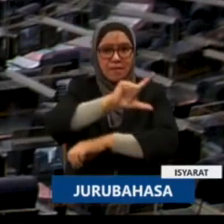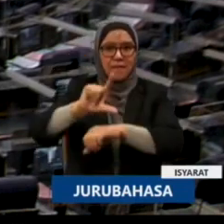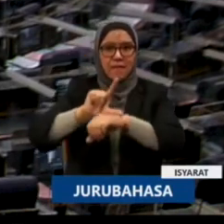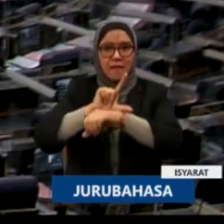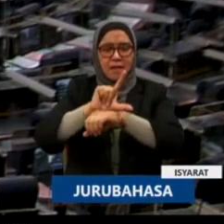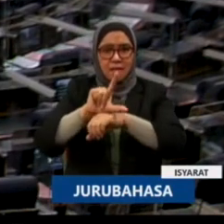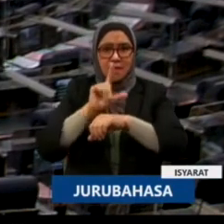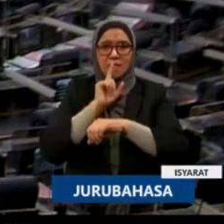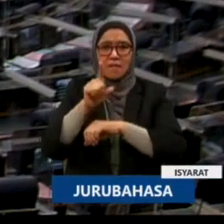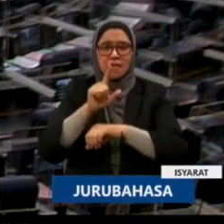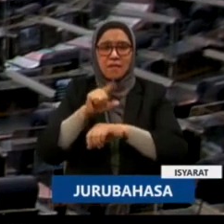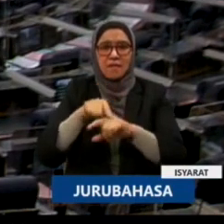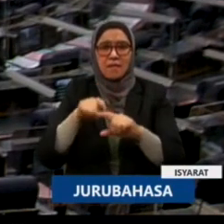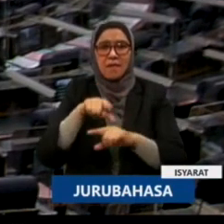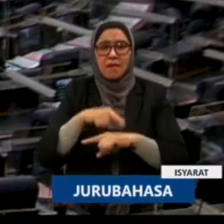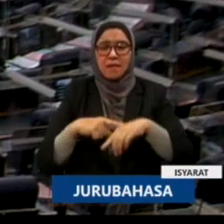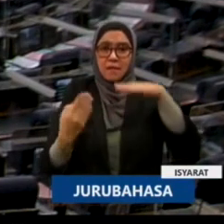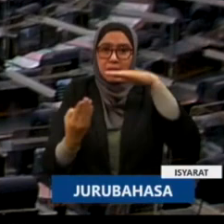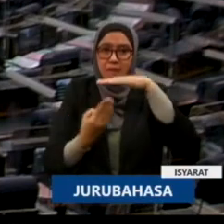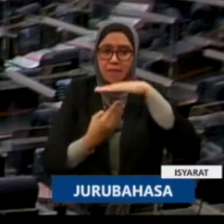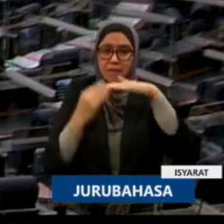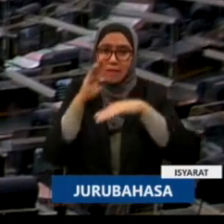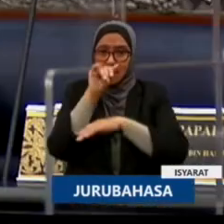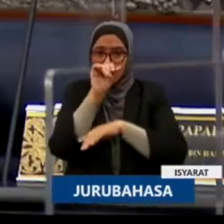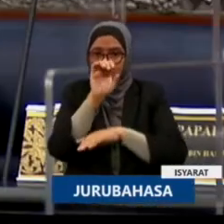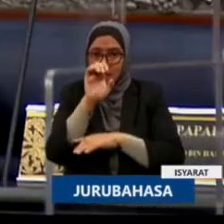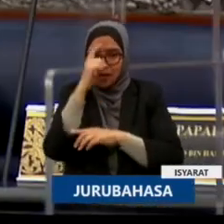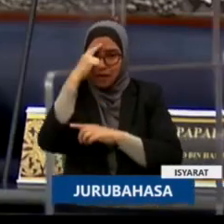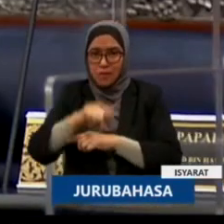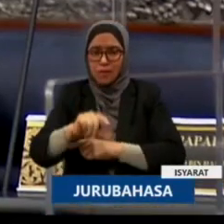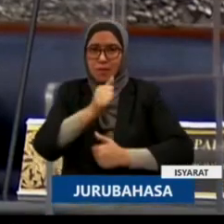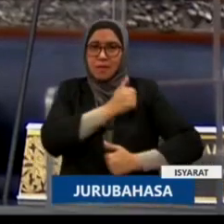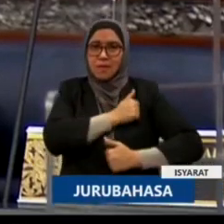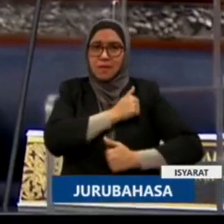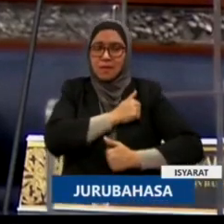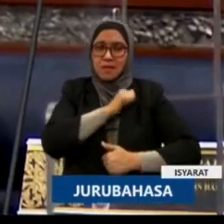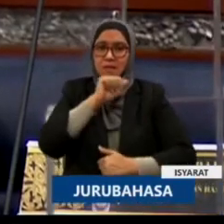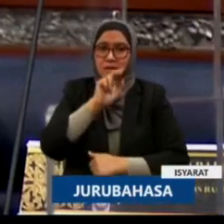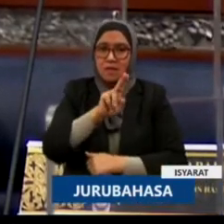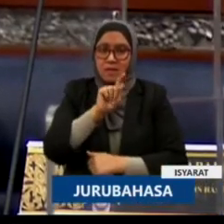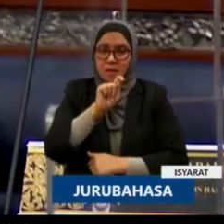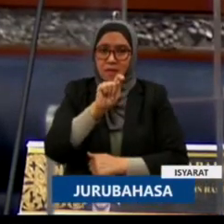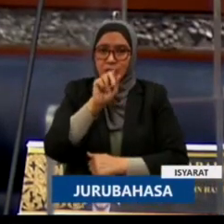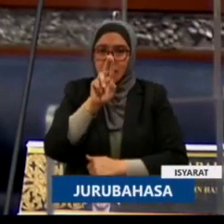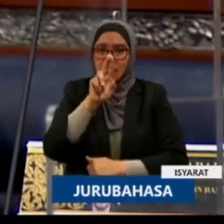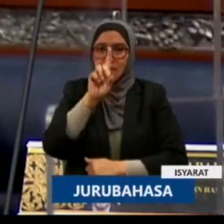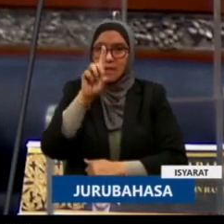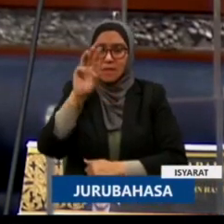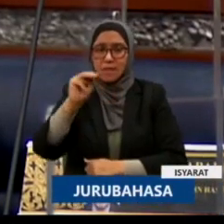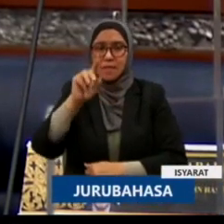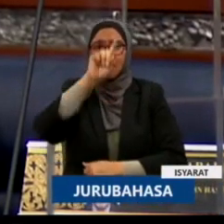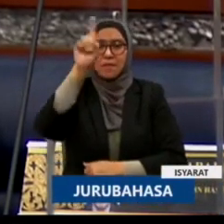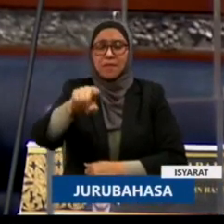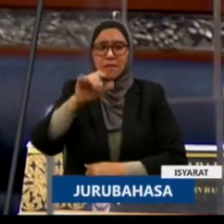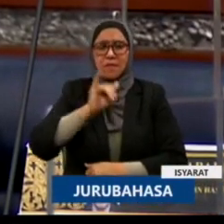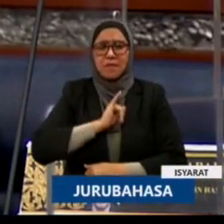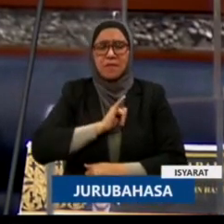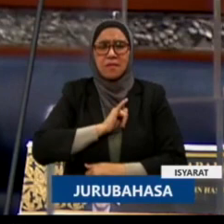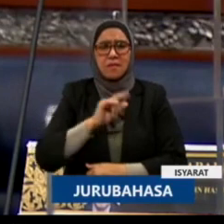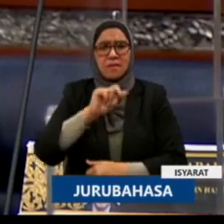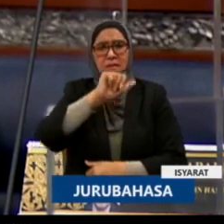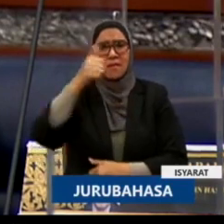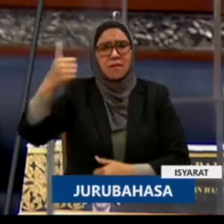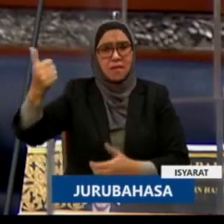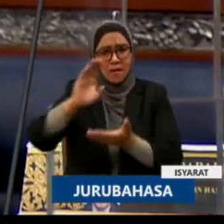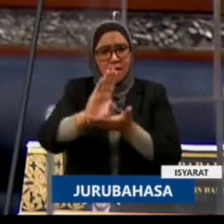terutamanya tentang udara soalan saya selain daripada bantuan-bantuan kebajikan seperti